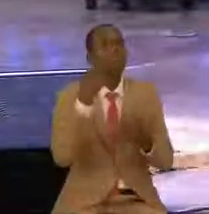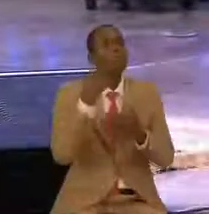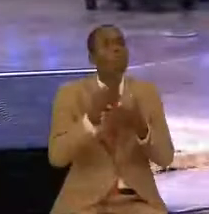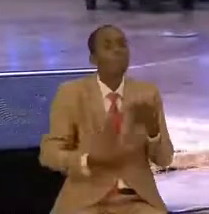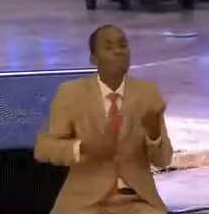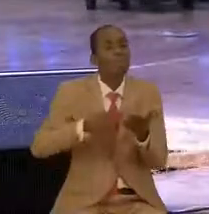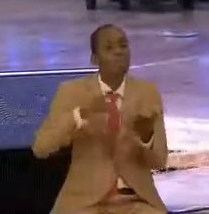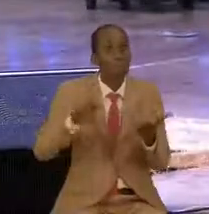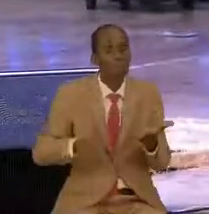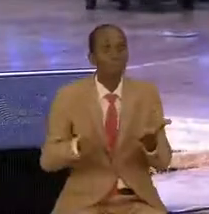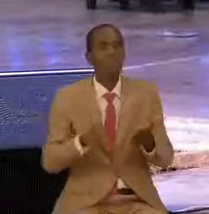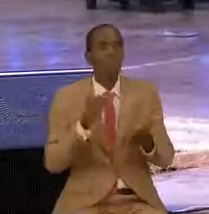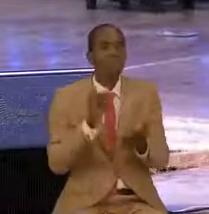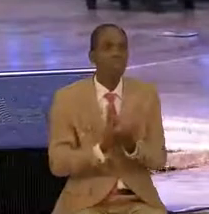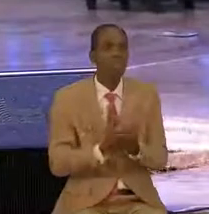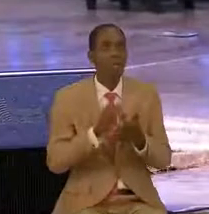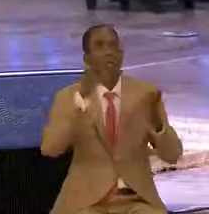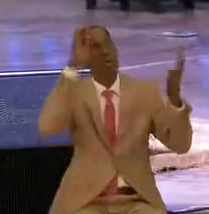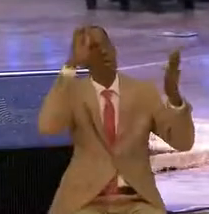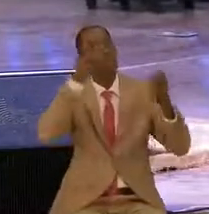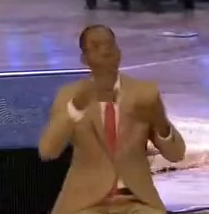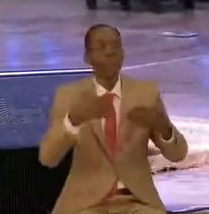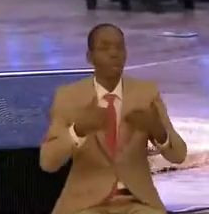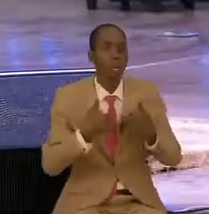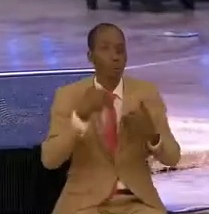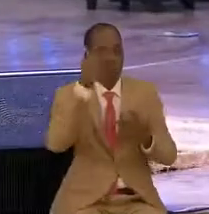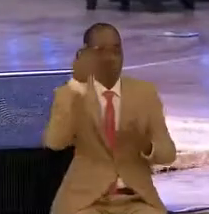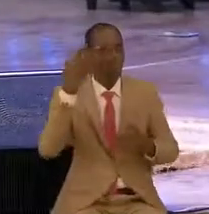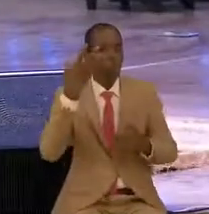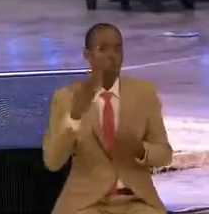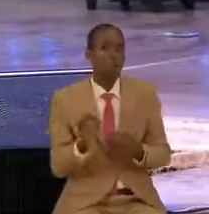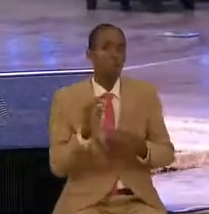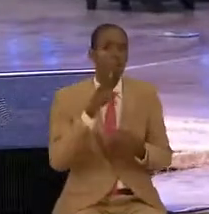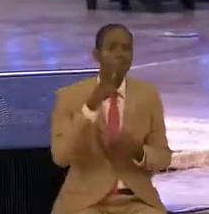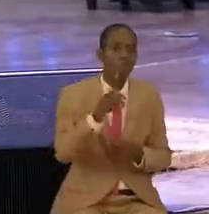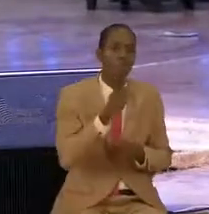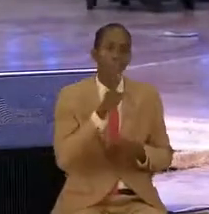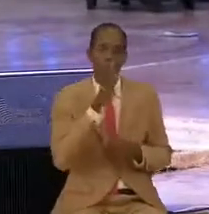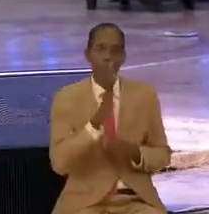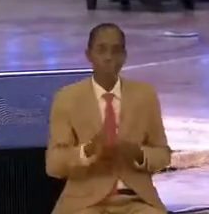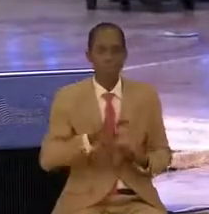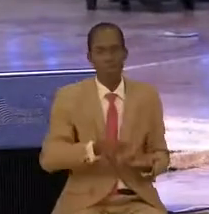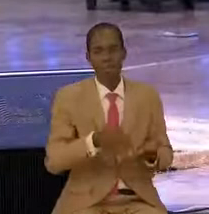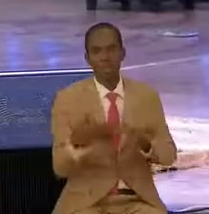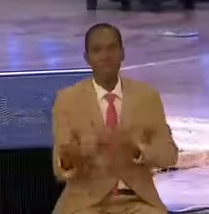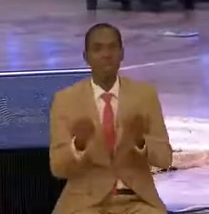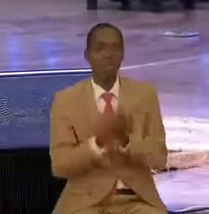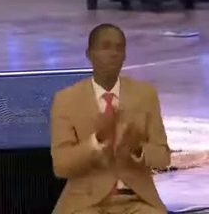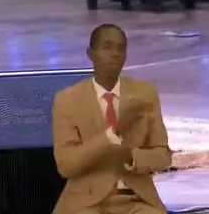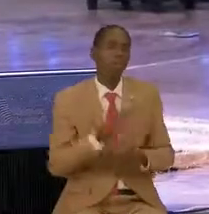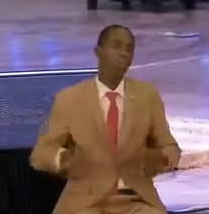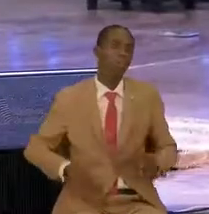le résultat, l'espérance que vous avez à cause du fait d'être crucifié avec